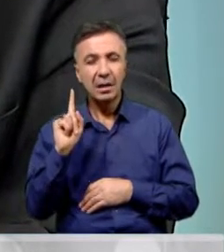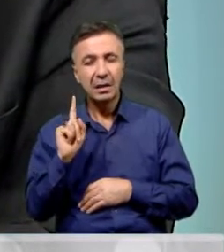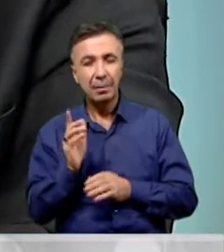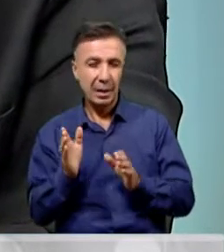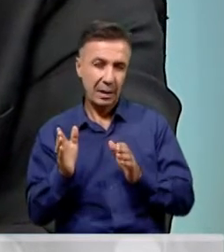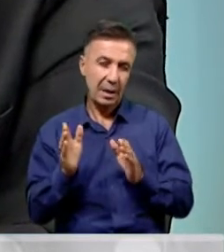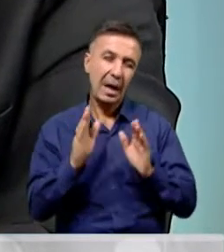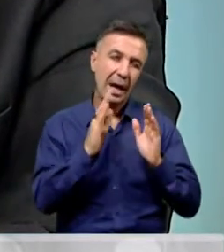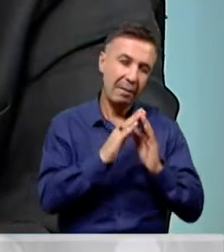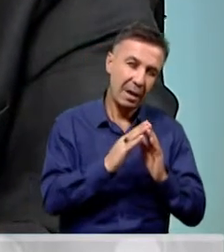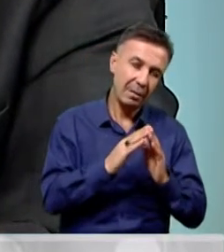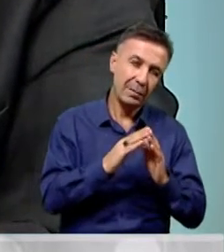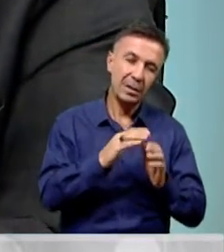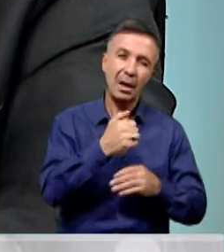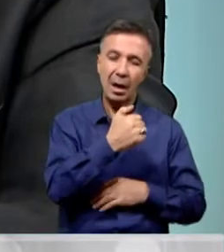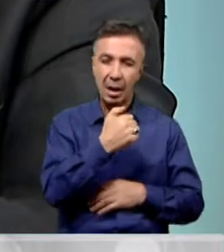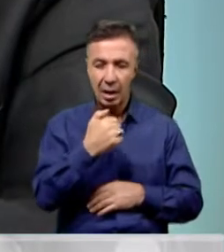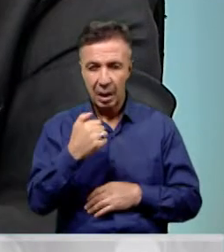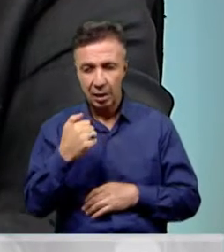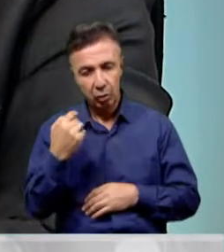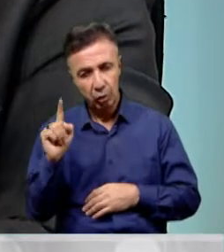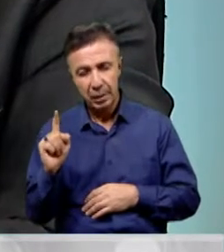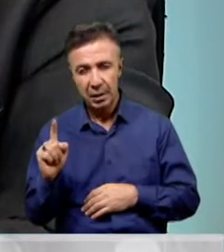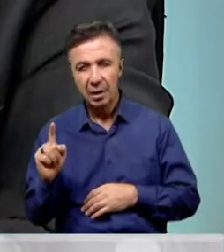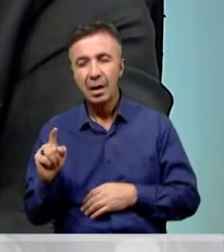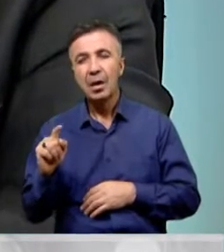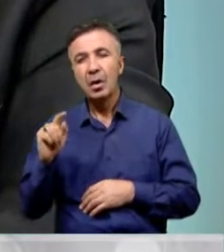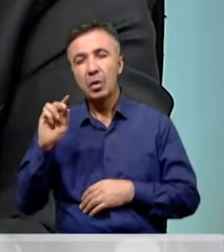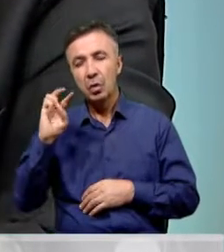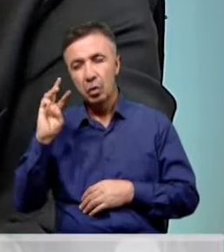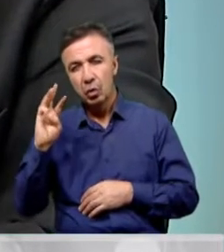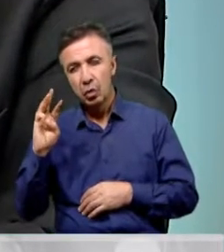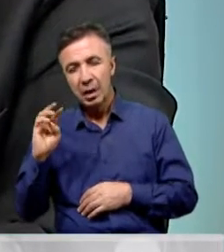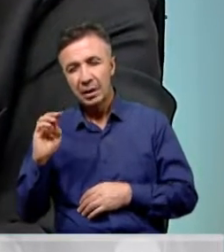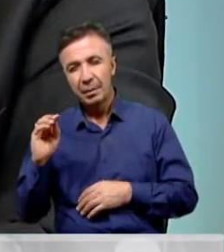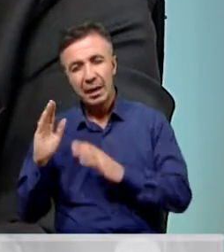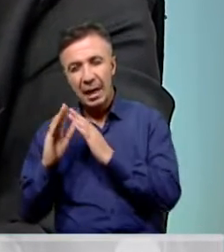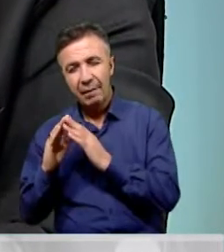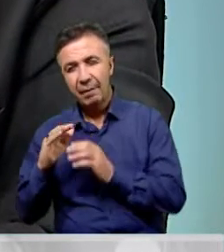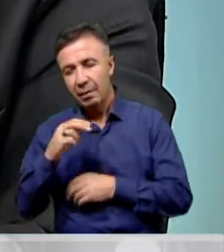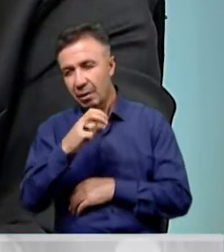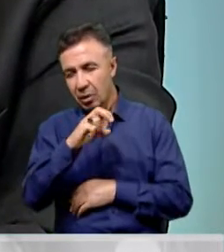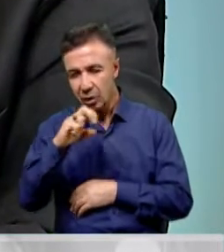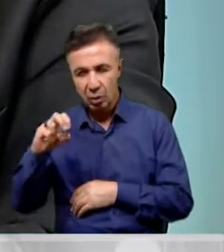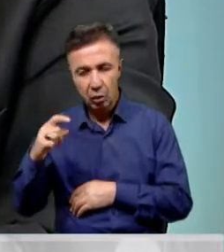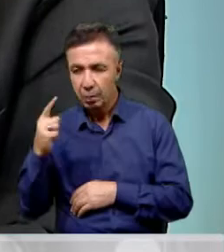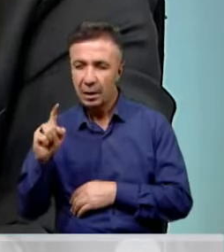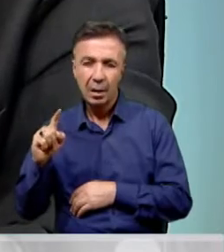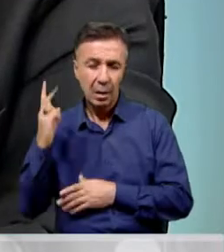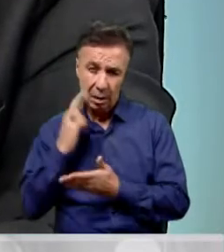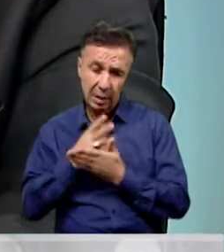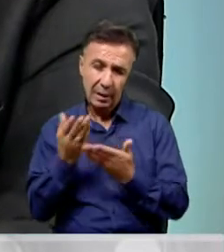3+ 1 konutların 800.000 L bunu belirlemiş başlangıç bir belirlilik var peki